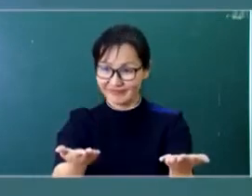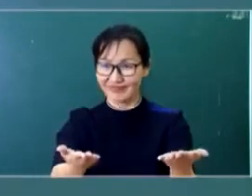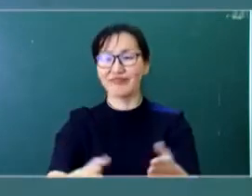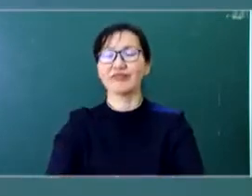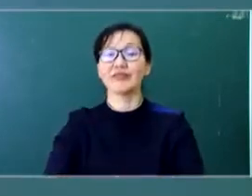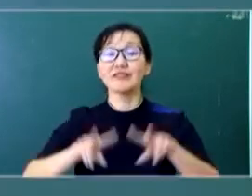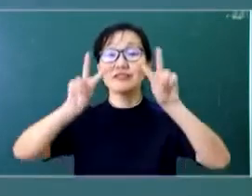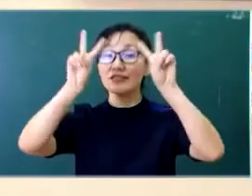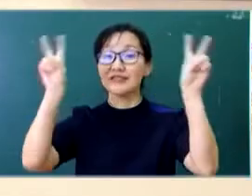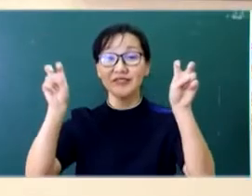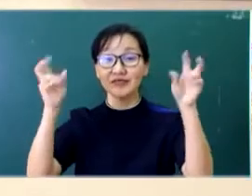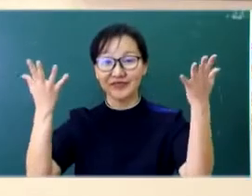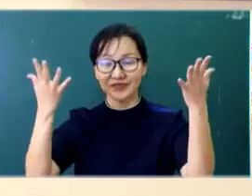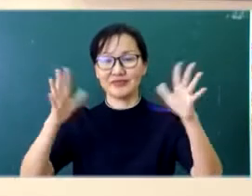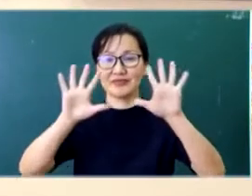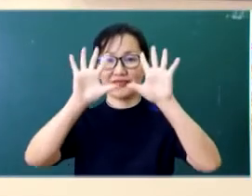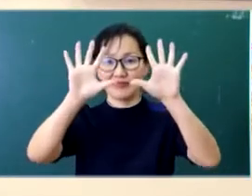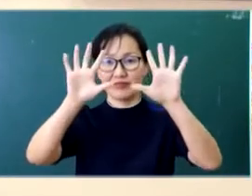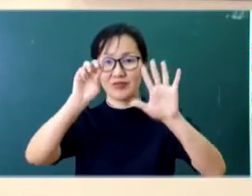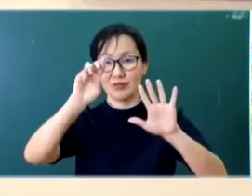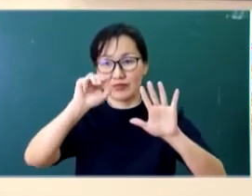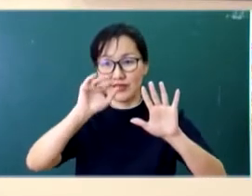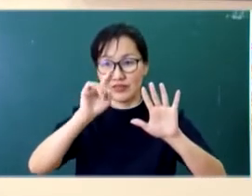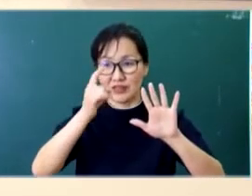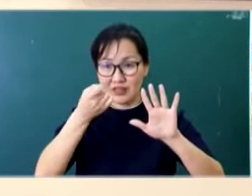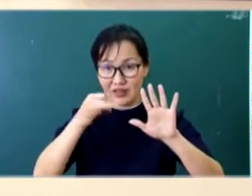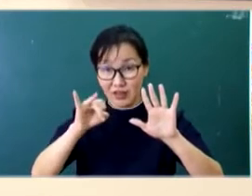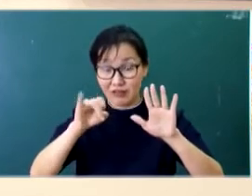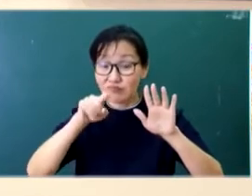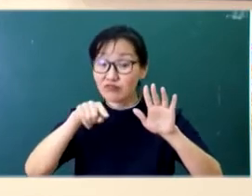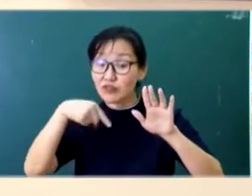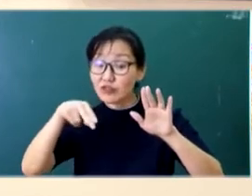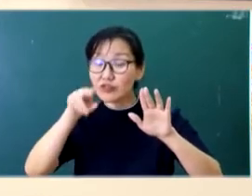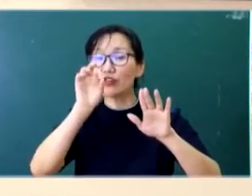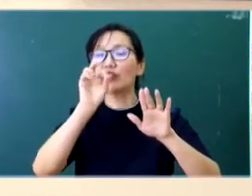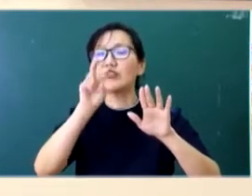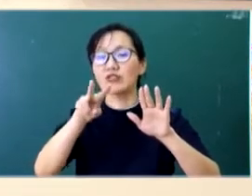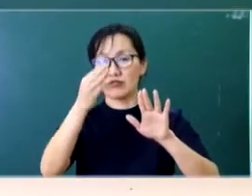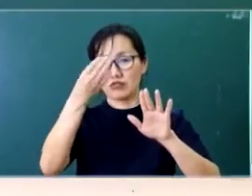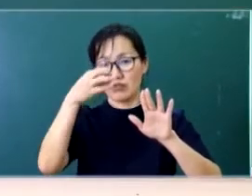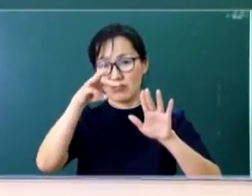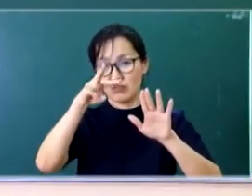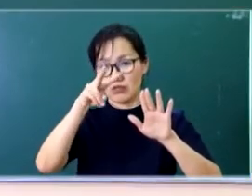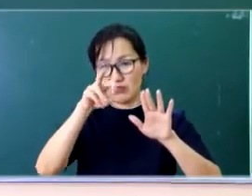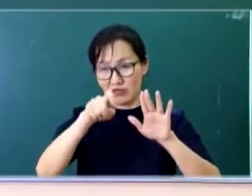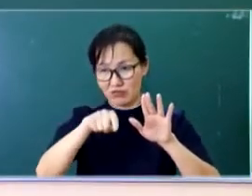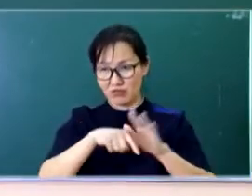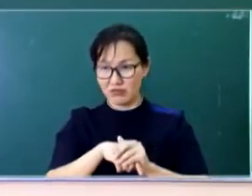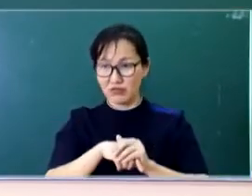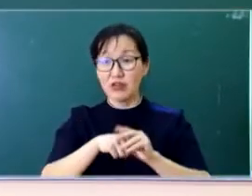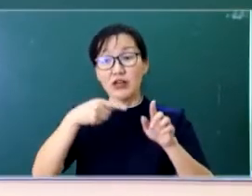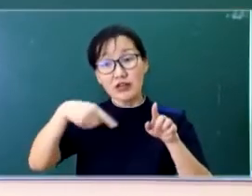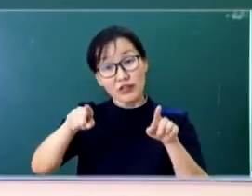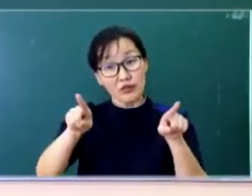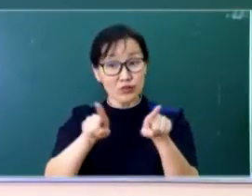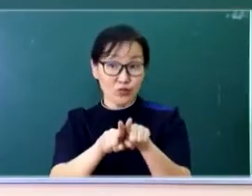маань арвтын бутархайг тоймлох. Арвтын бутархай тоймлох нь бүхэл тоог тоймлохтой адил болов